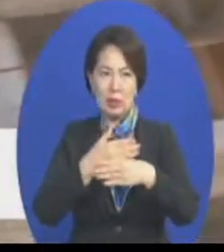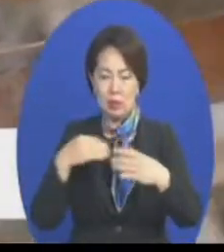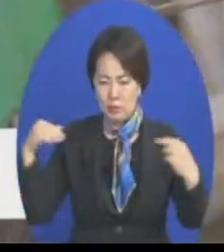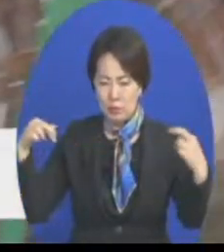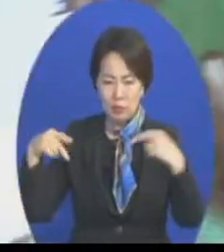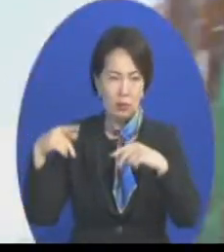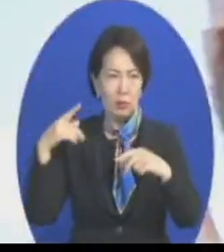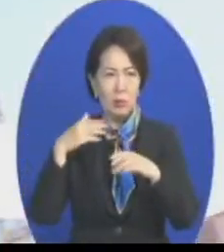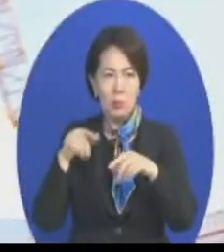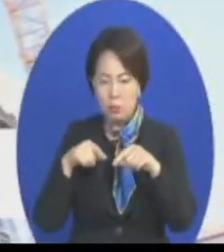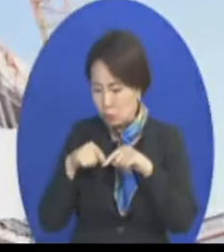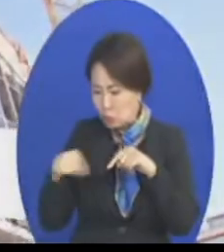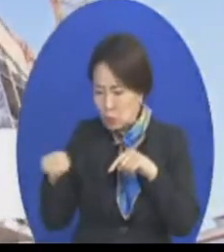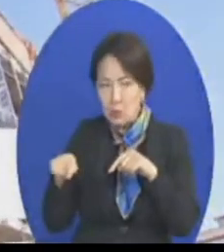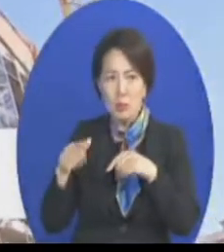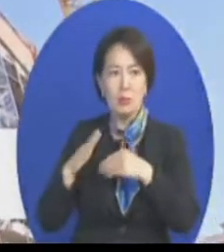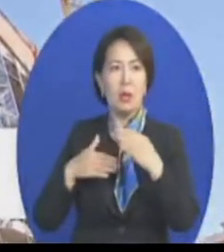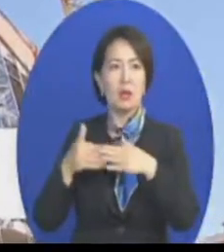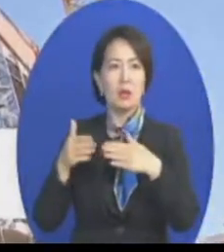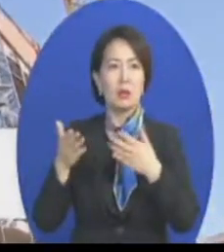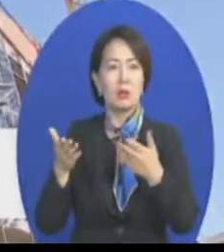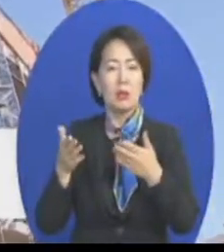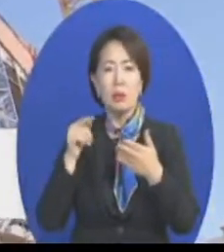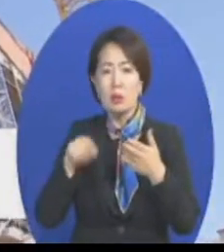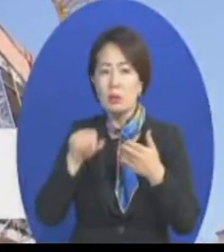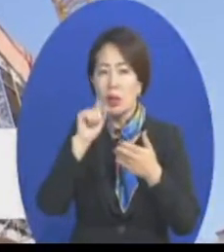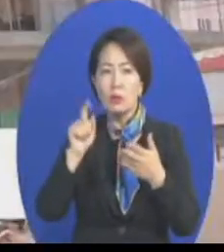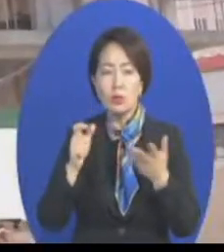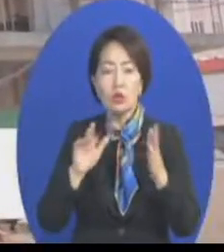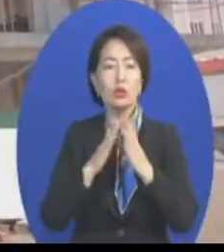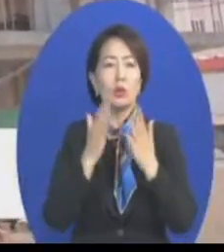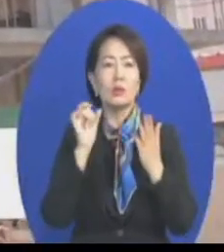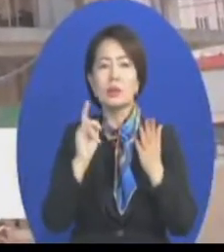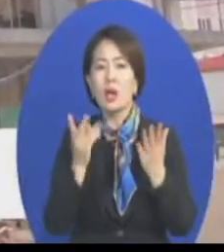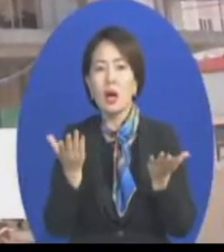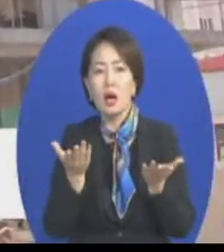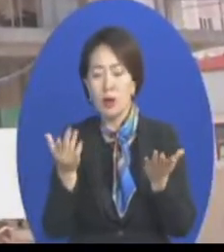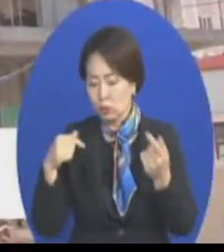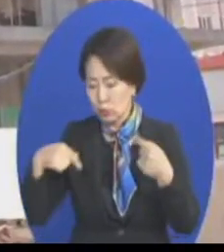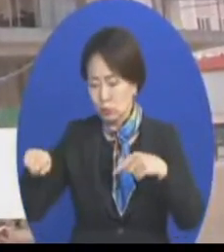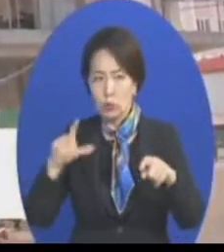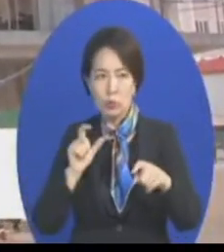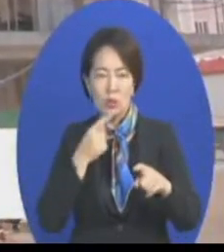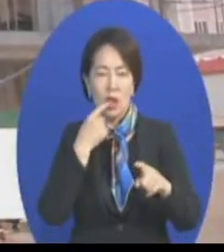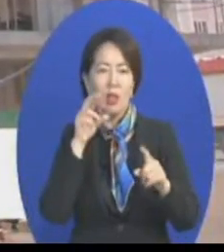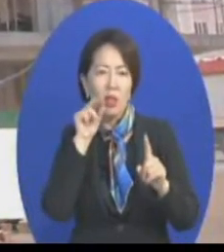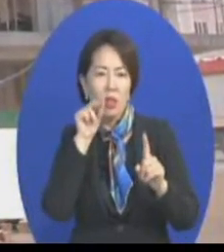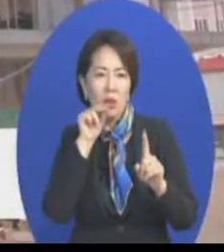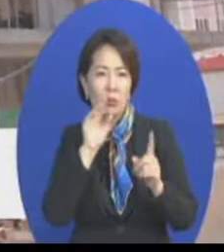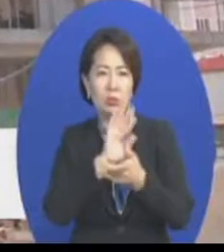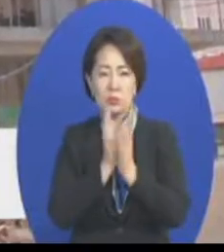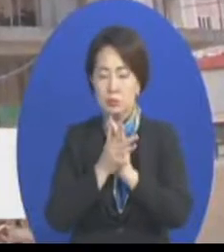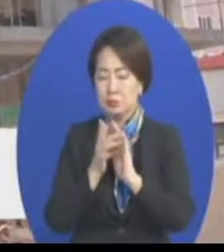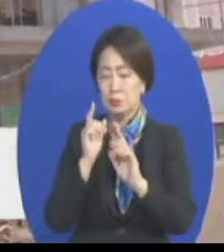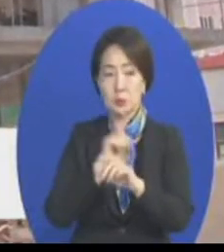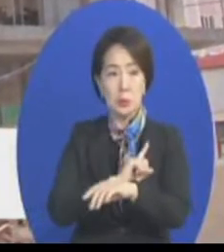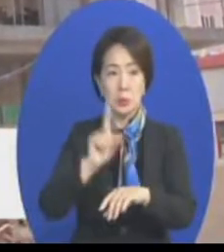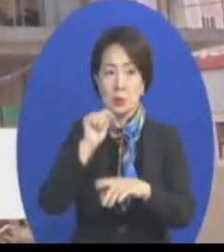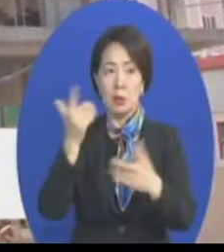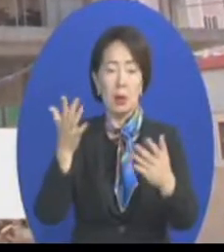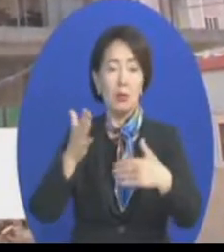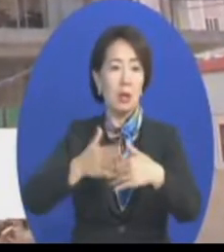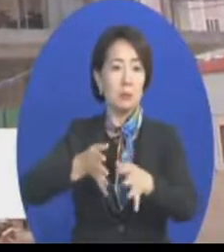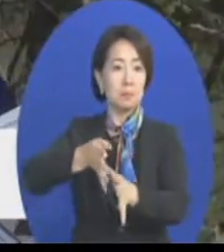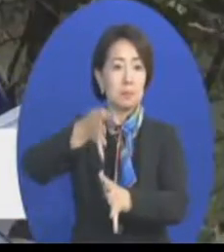хаасан барилга хэдхэн алхмын зайтай баригдаж байна. Асуудлыг номын сангийнхан мөн энэ хавийн оршин суугчид хөндөж ирсэн ч үр дүнд хүрч чадаагүйг